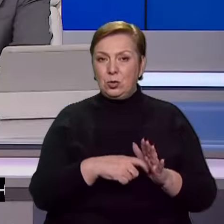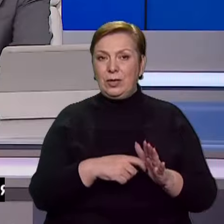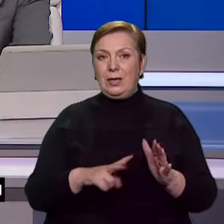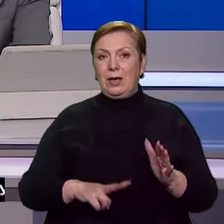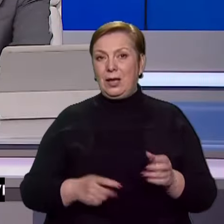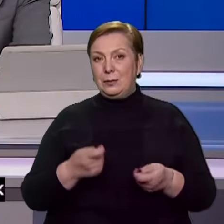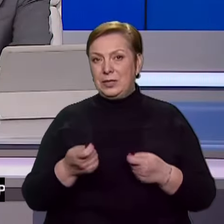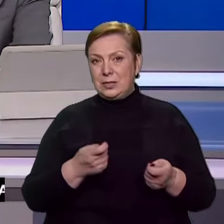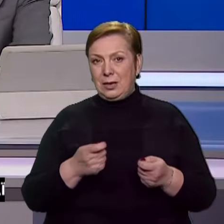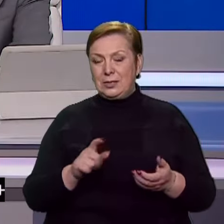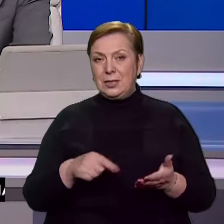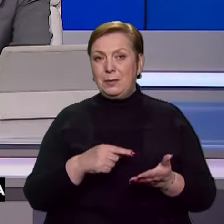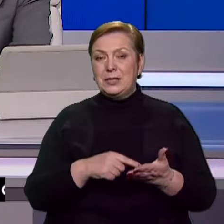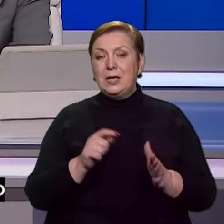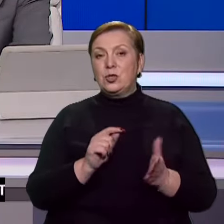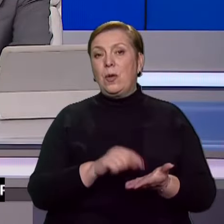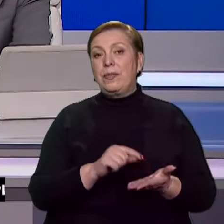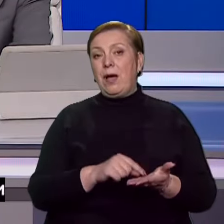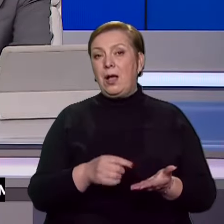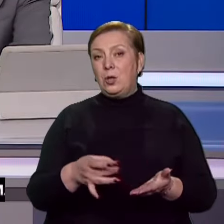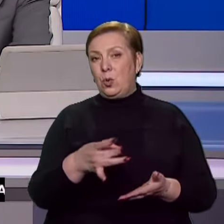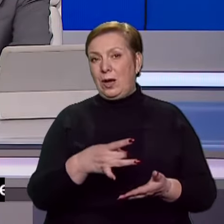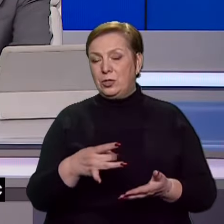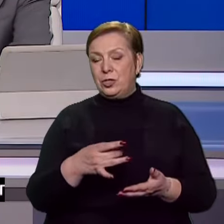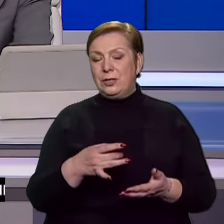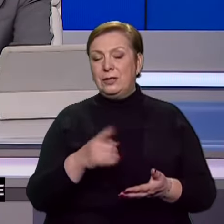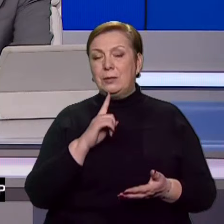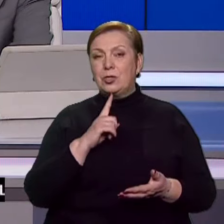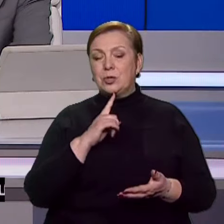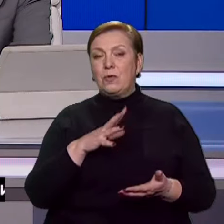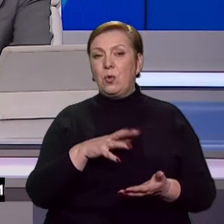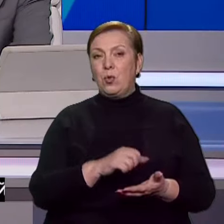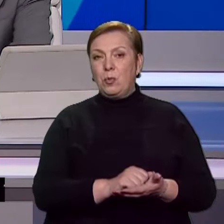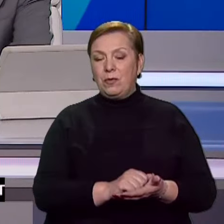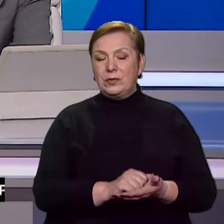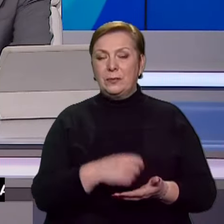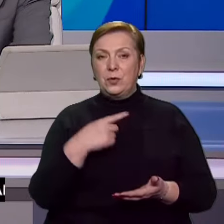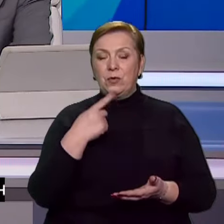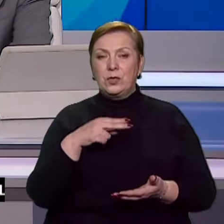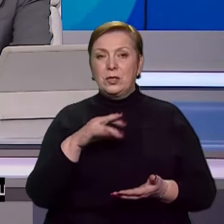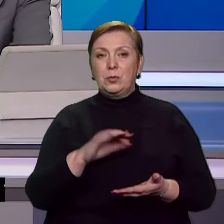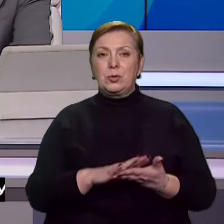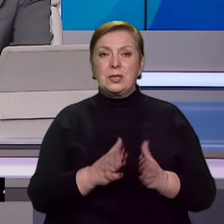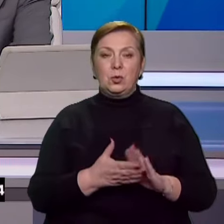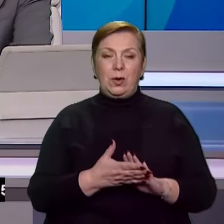адміністрації. Це містечко на Луганщині, тимчасово окуповане. Говорили про ситуацію з так званими виборами Путіна.